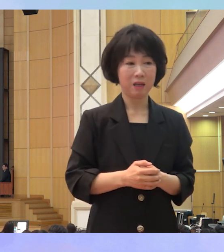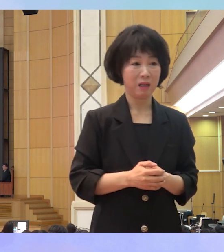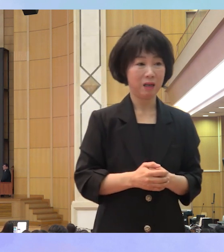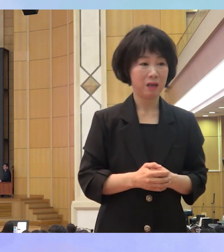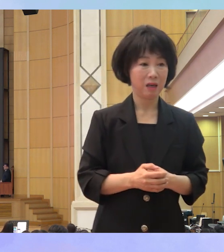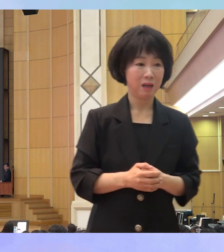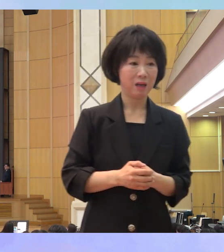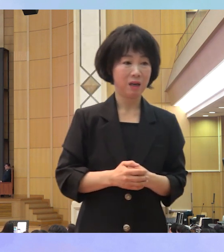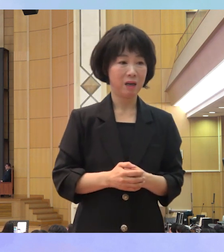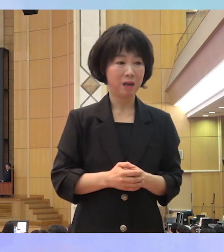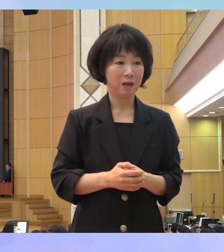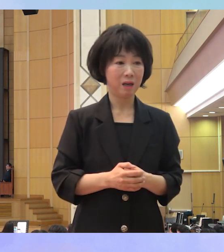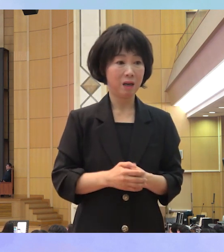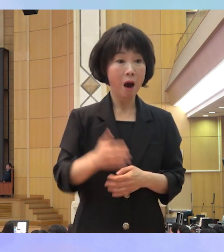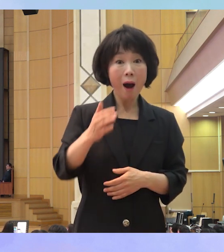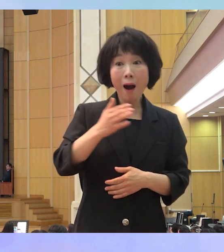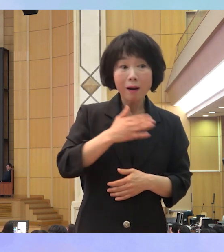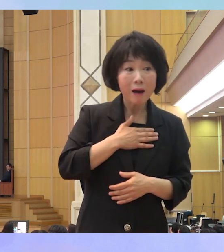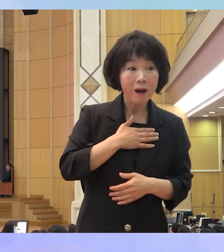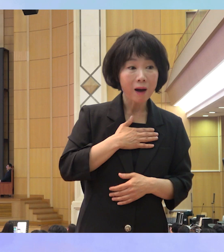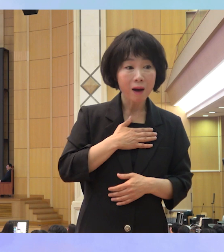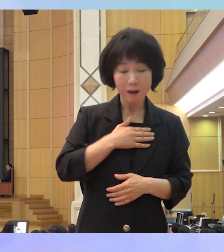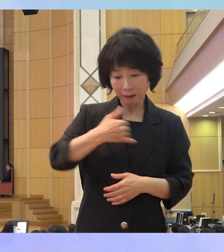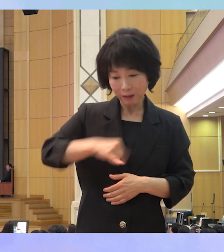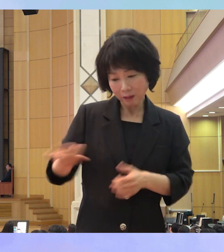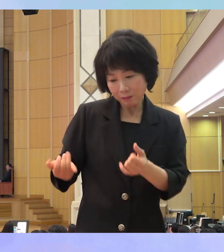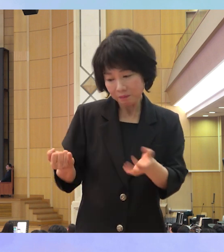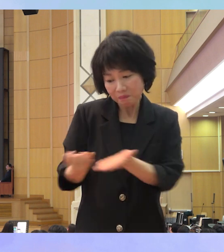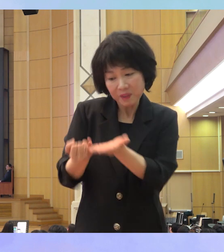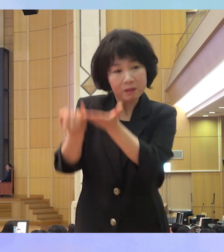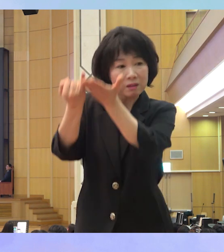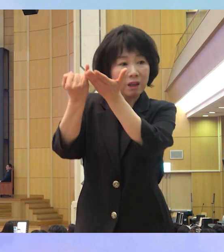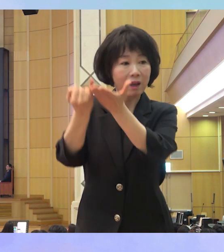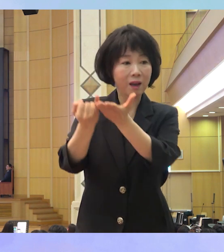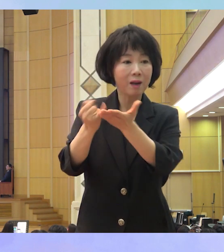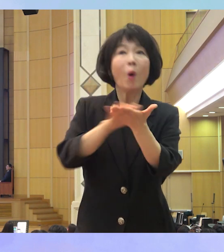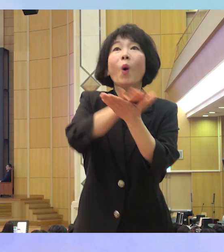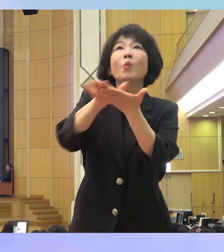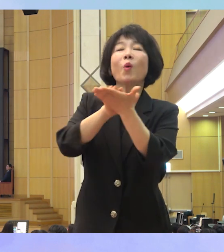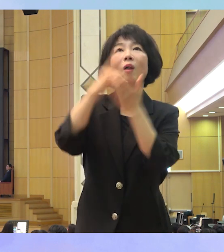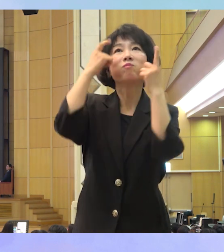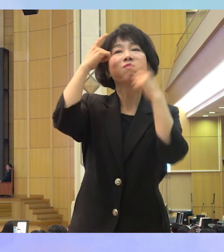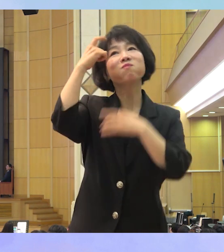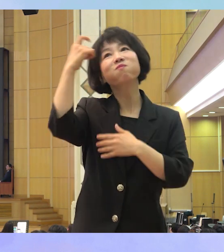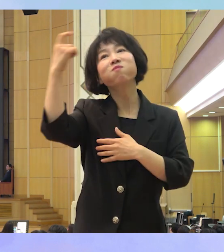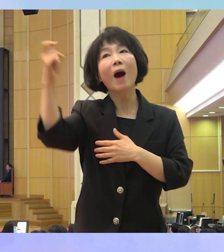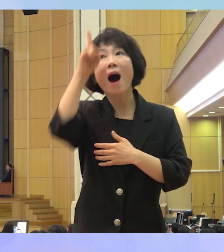가족 여행하는 추억이 하나도 없다고 늘 그러더라고요. 너무 미안했어요.